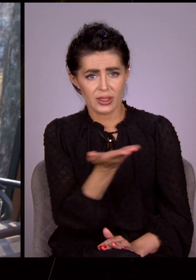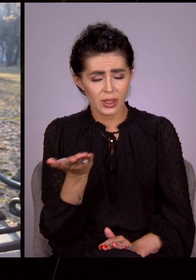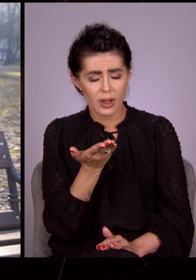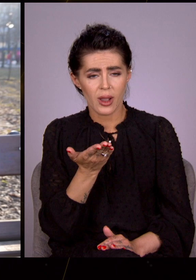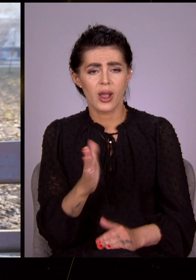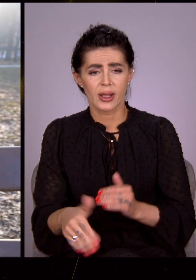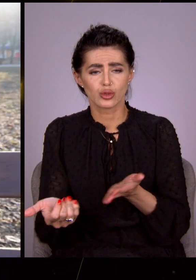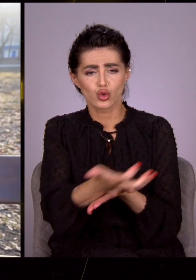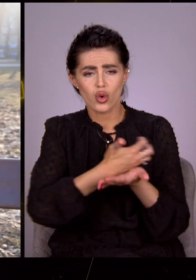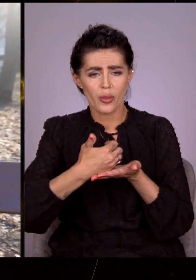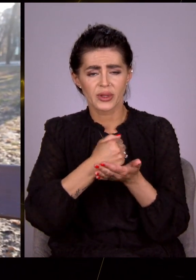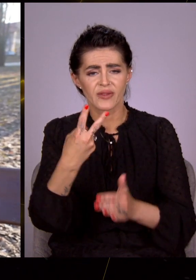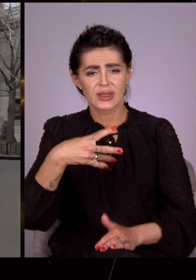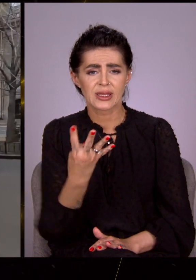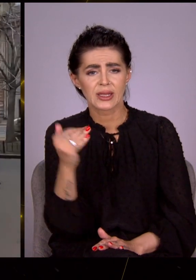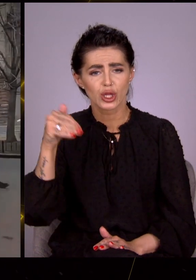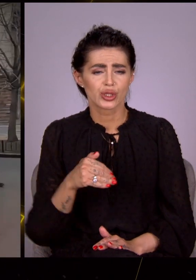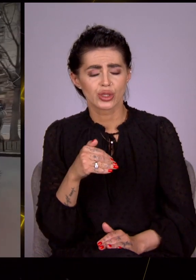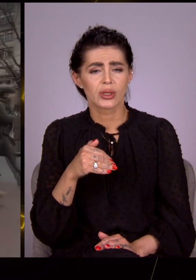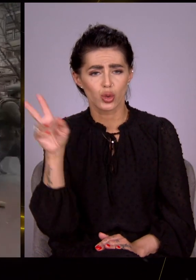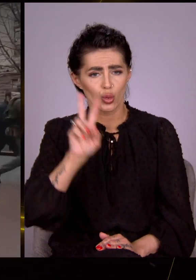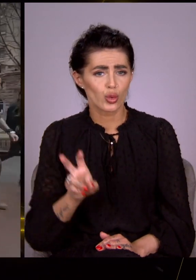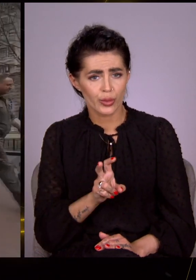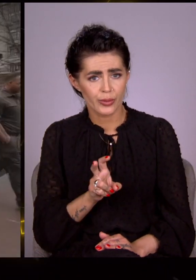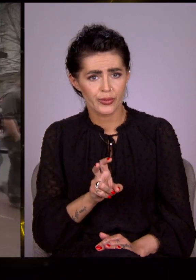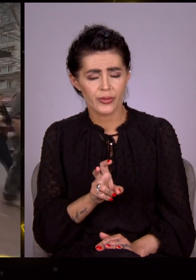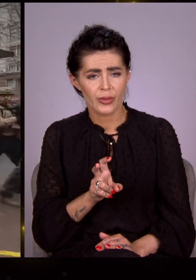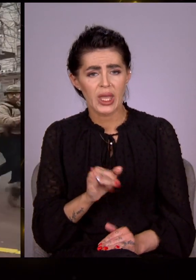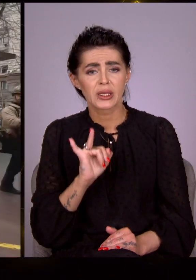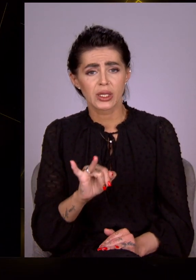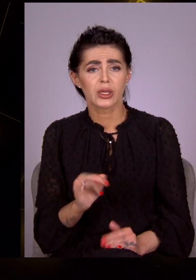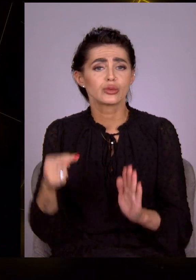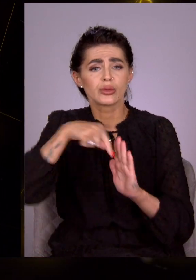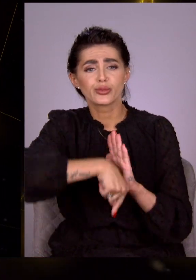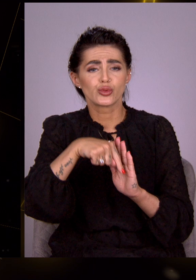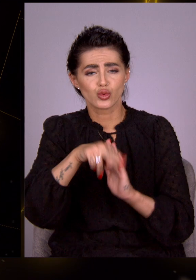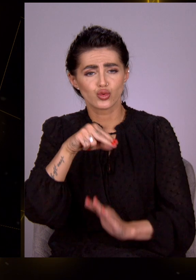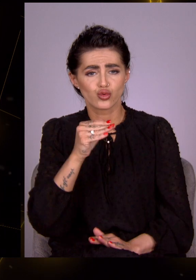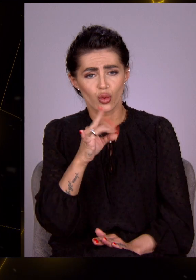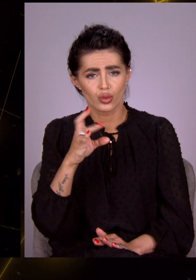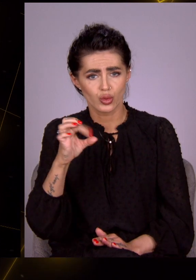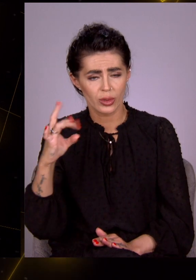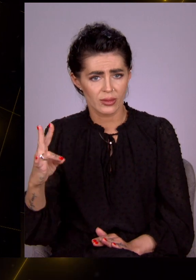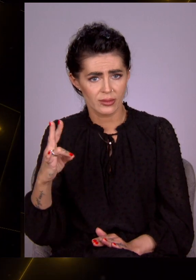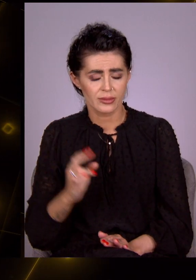заробив 23 тисячі доларів? І до чого тут Борис Джонсон?